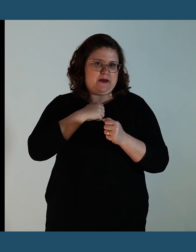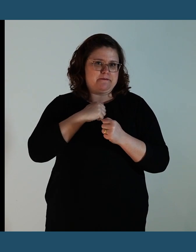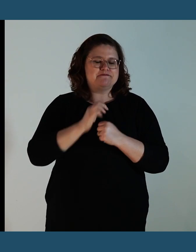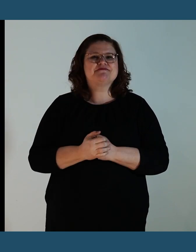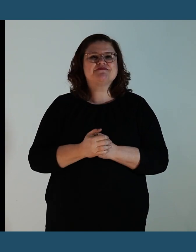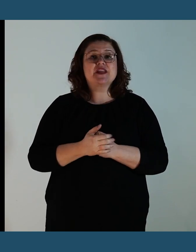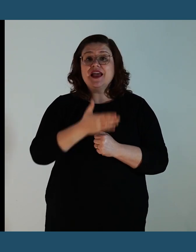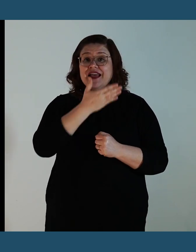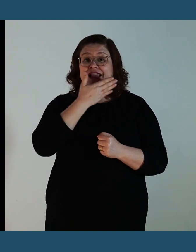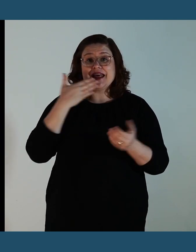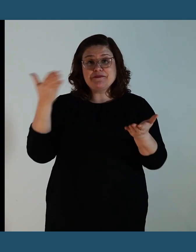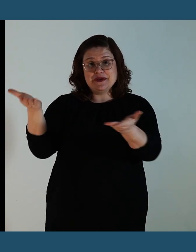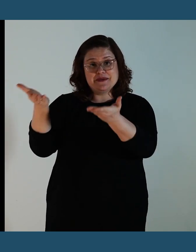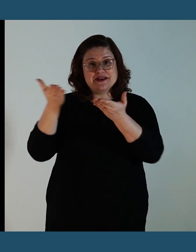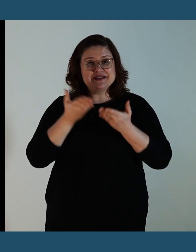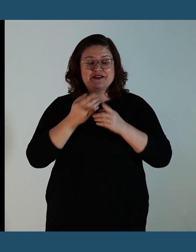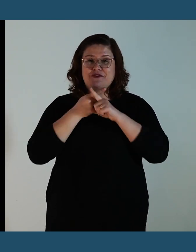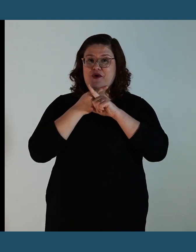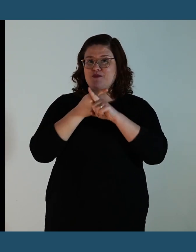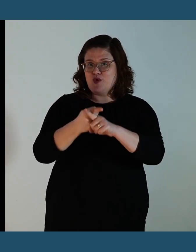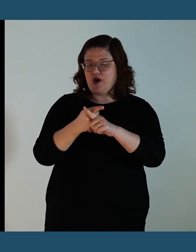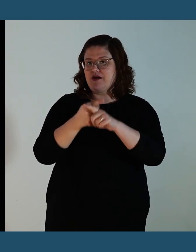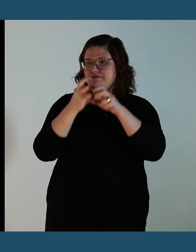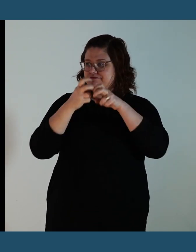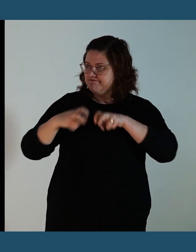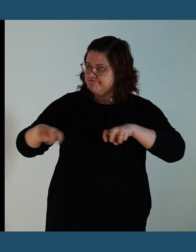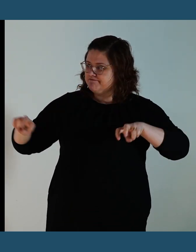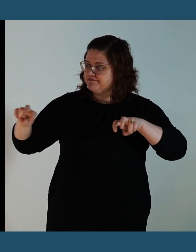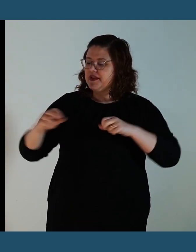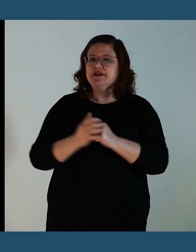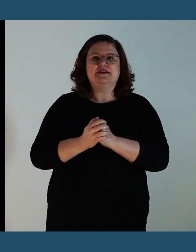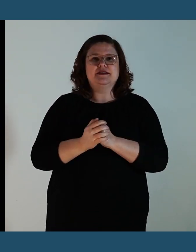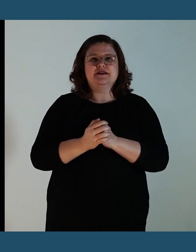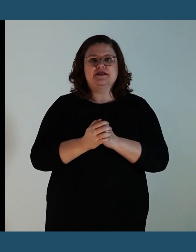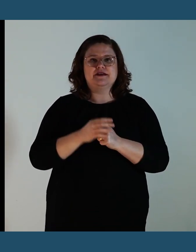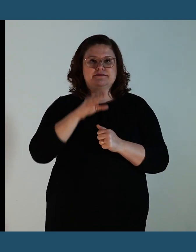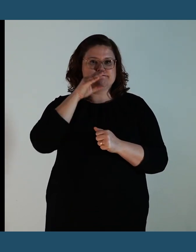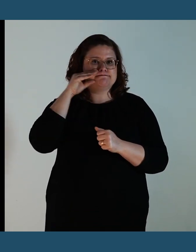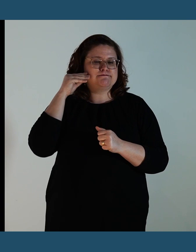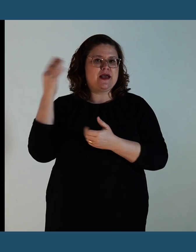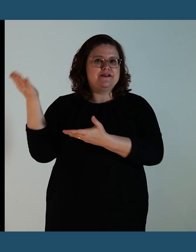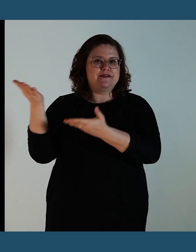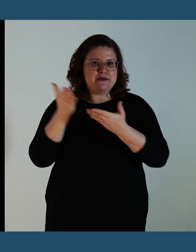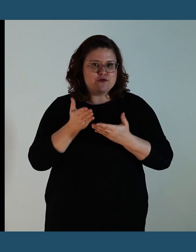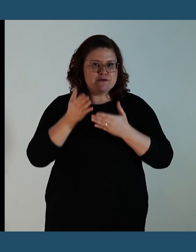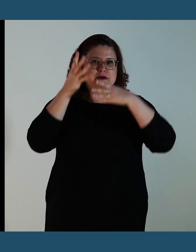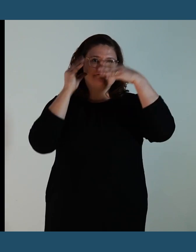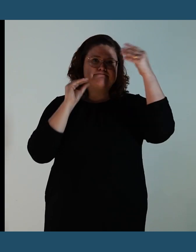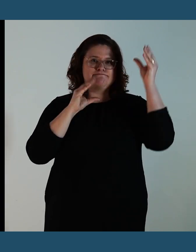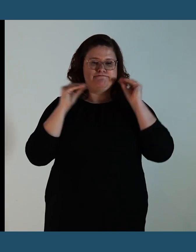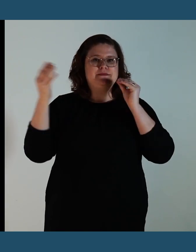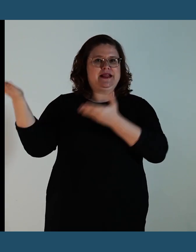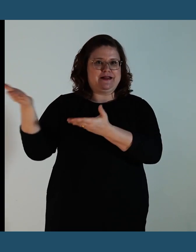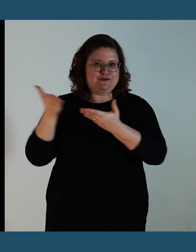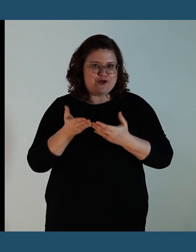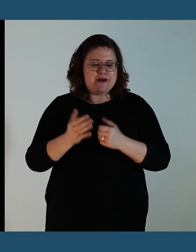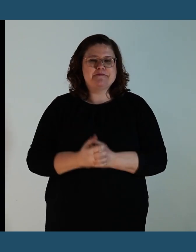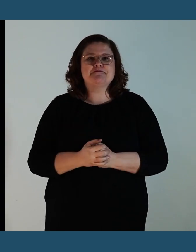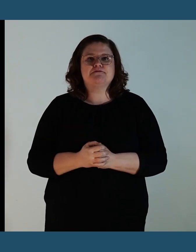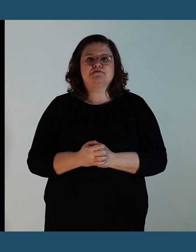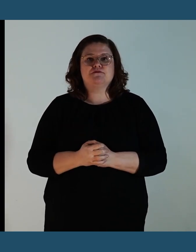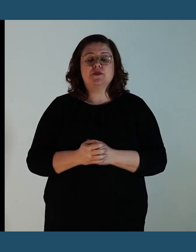Lämpimästi tervetuloa seuraamaan tätä paneelia. Välkomna, Bures Buahtin.